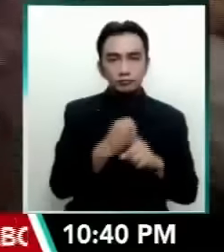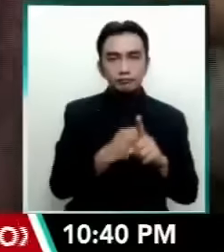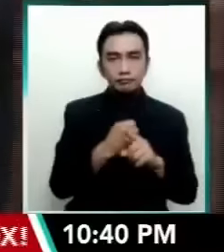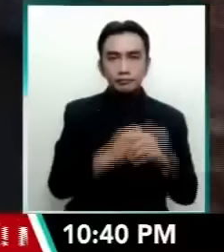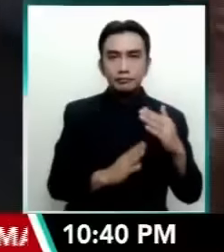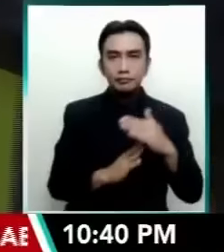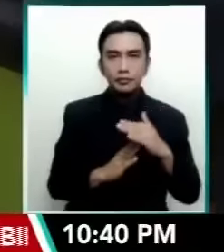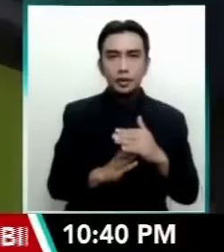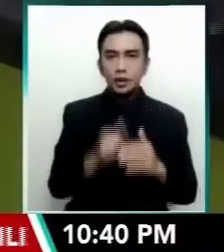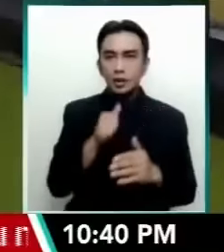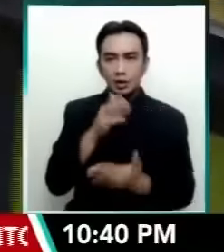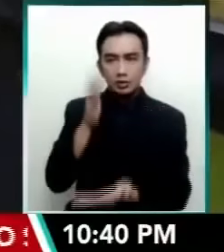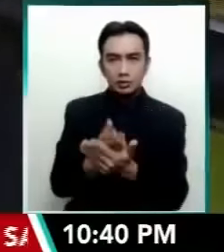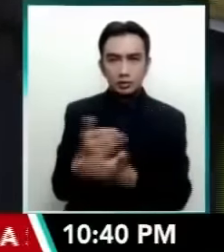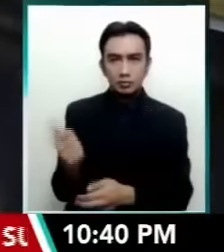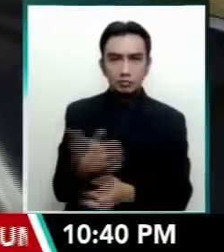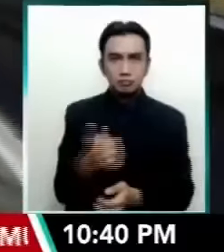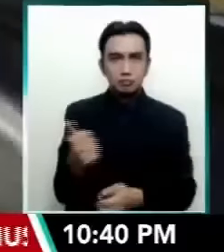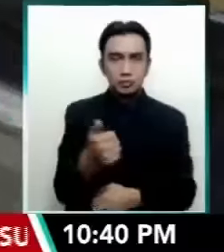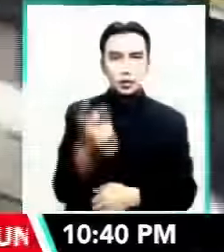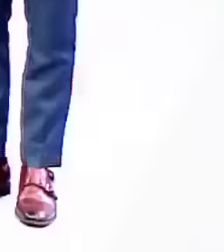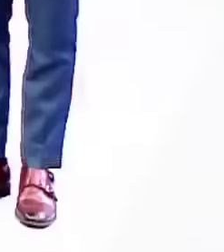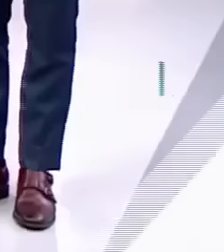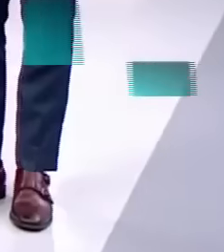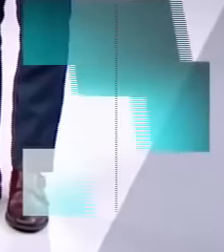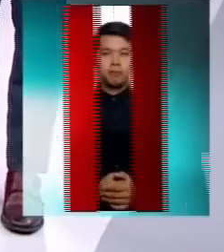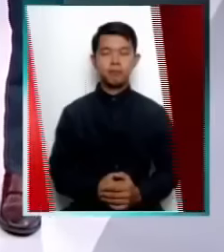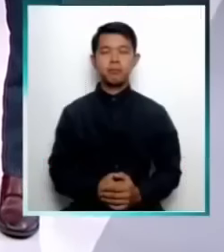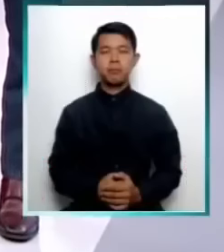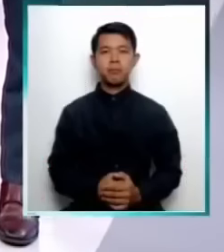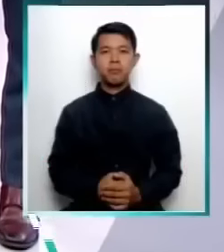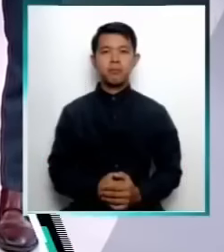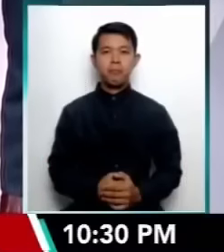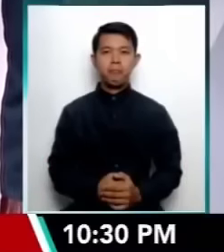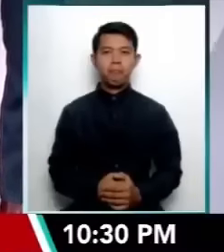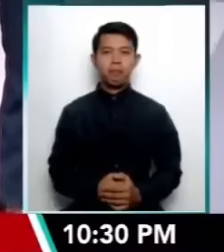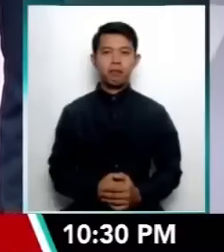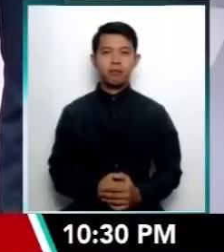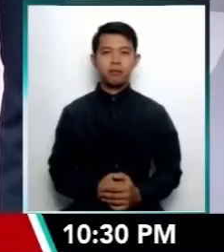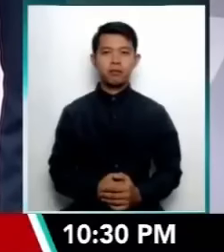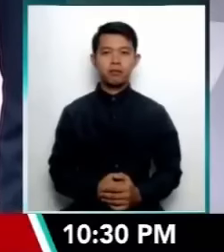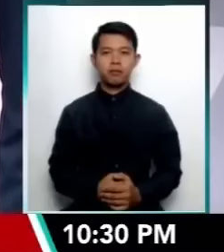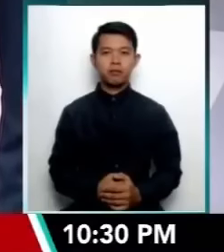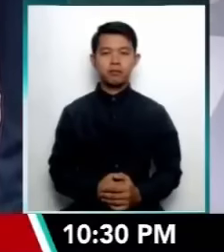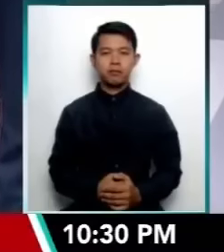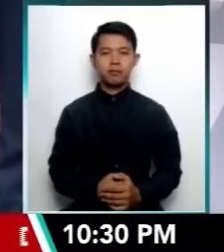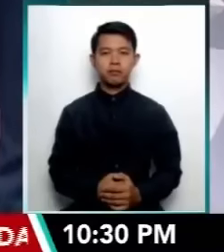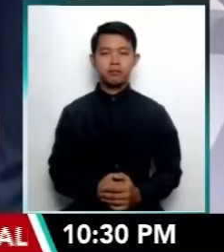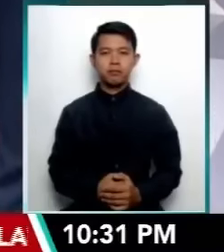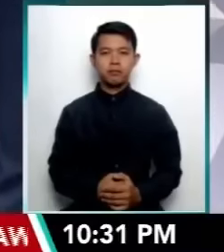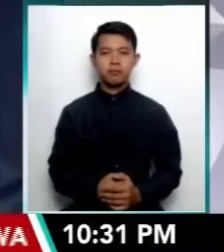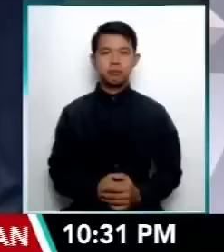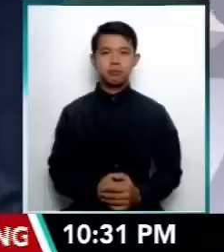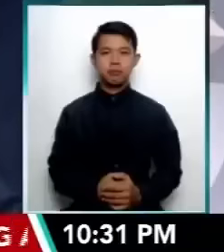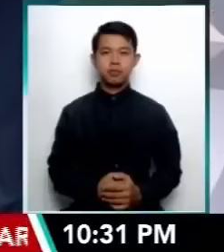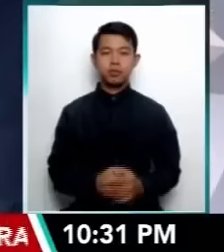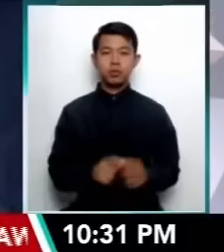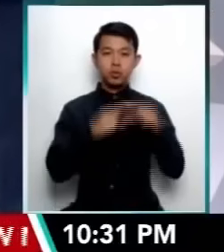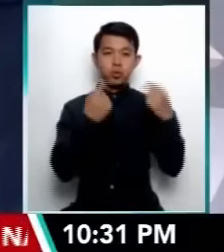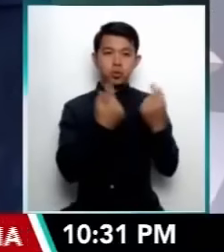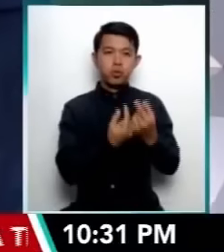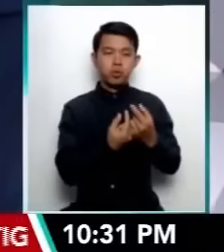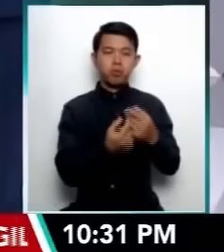iniiwasan din ng ahensya na magkaroon ng krisis sa transportasyon. Hating gabi mamaya, sisimula na ng grupong piston ang 2